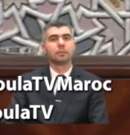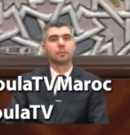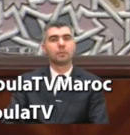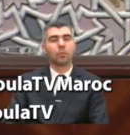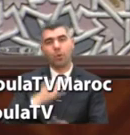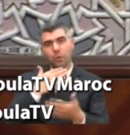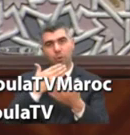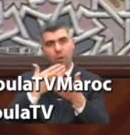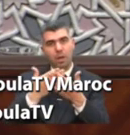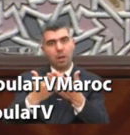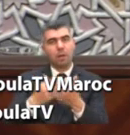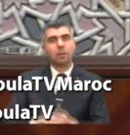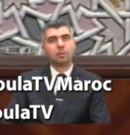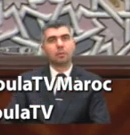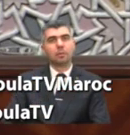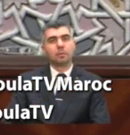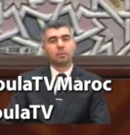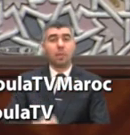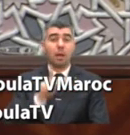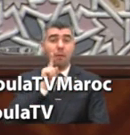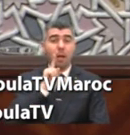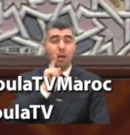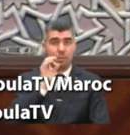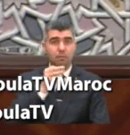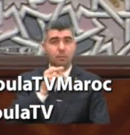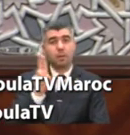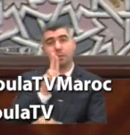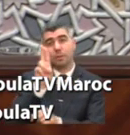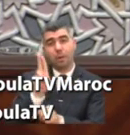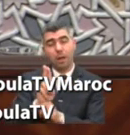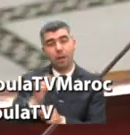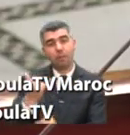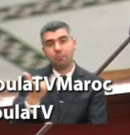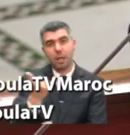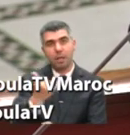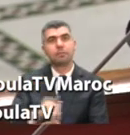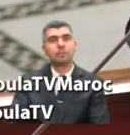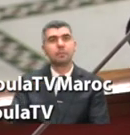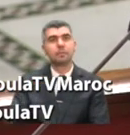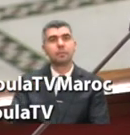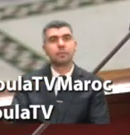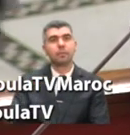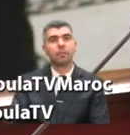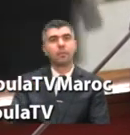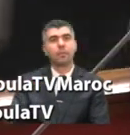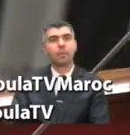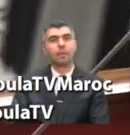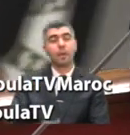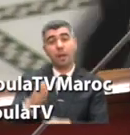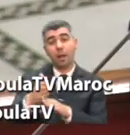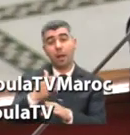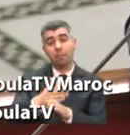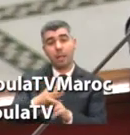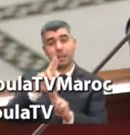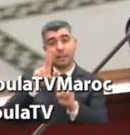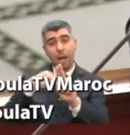شكرا السيدة النائبة المحترمة على هذا السؤال المهم جدا. أولا بعدا قبل ما نجاوب على